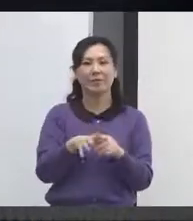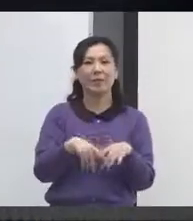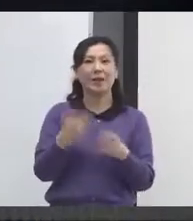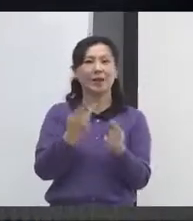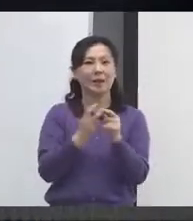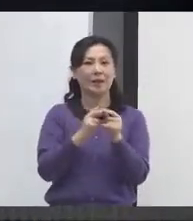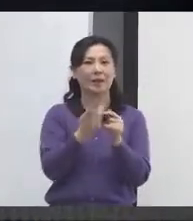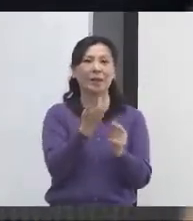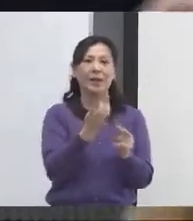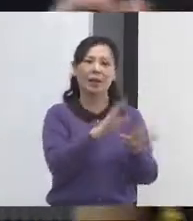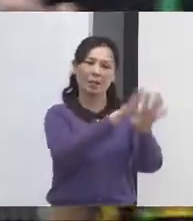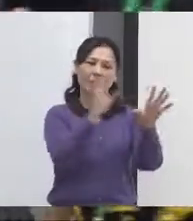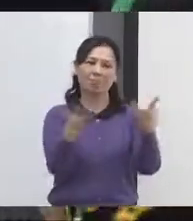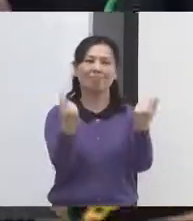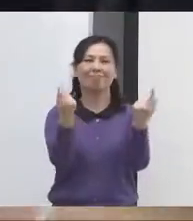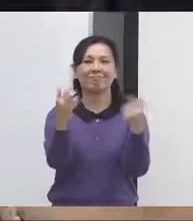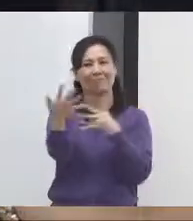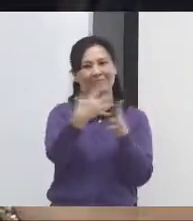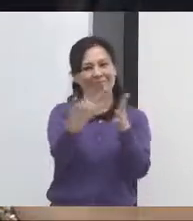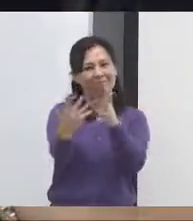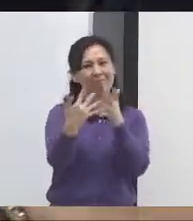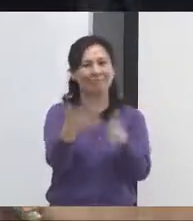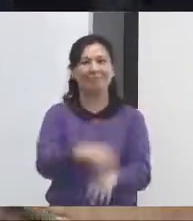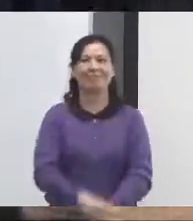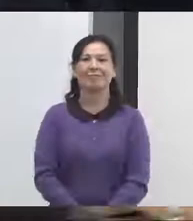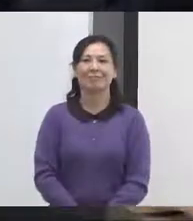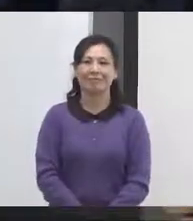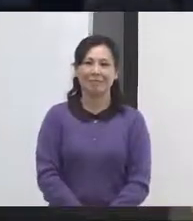进行交流讨论。